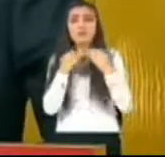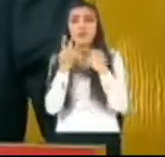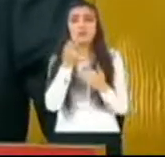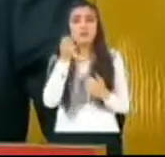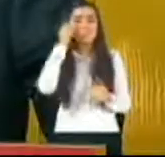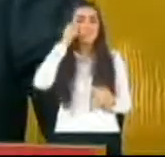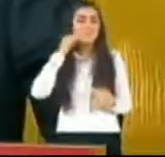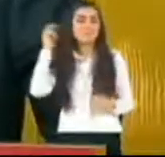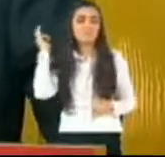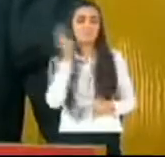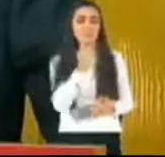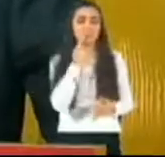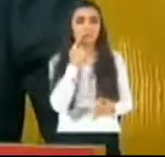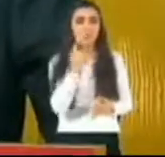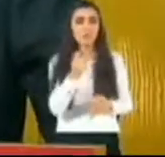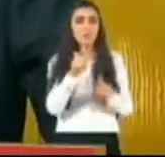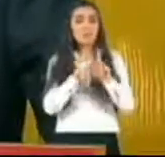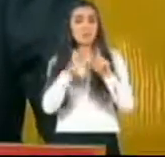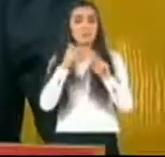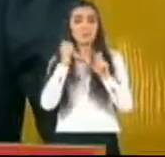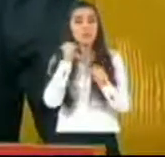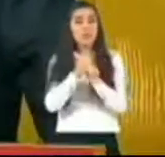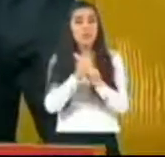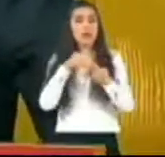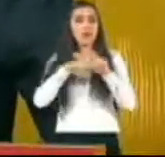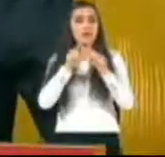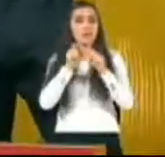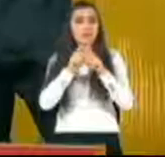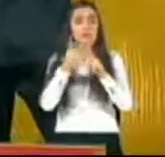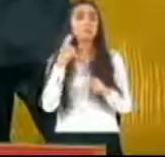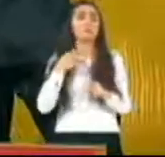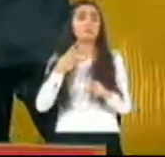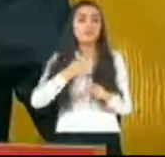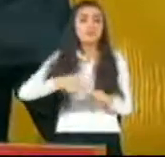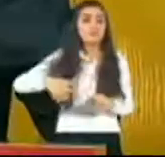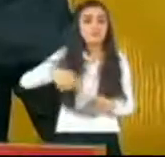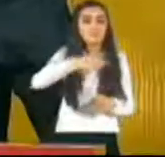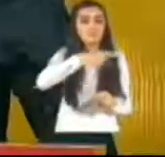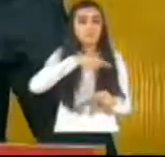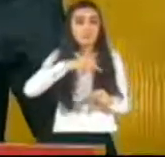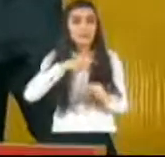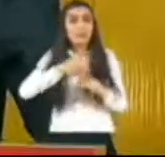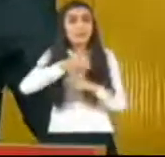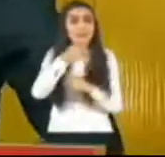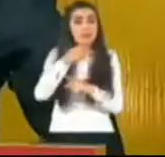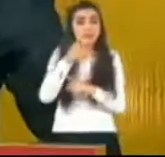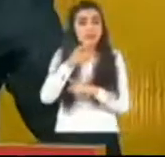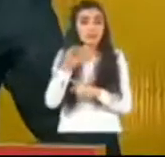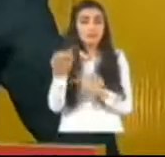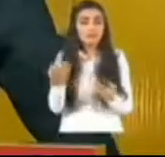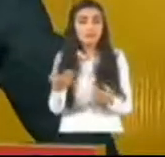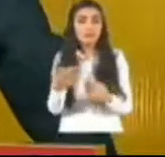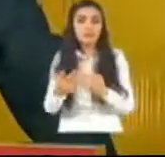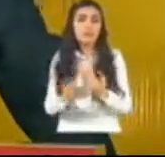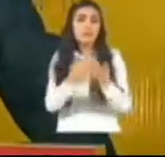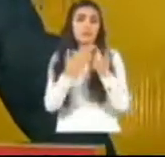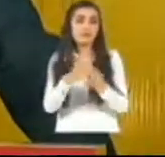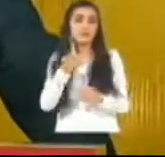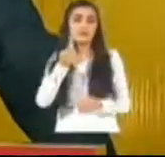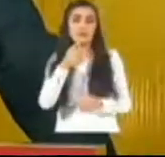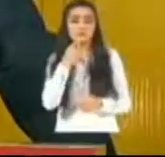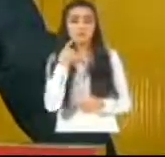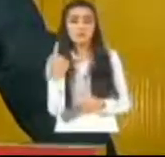bir rezilliktir. YPG, ABD ve Rusya tarafından silahlandırılmakta,